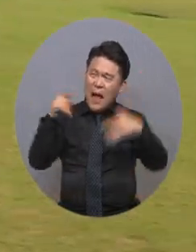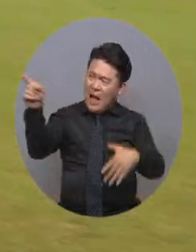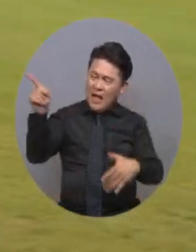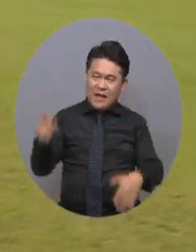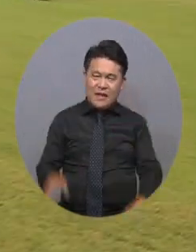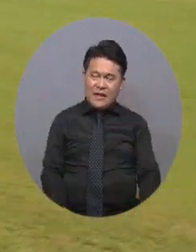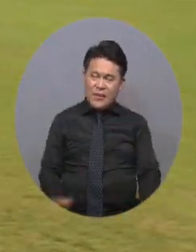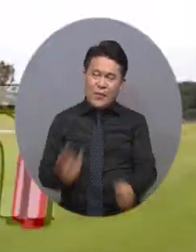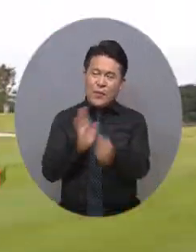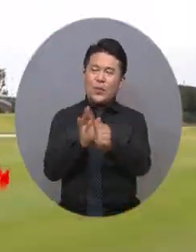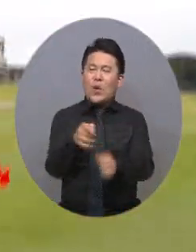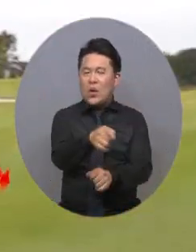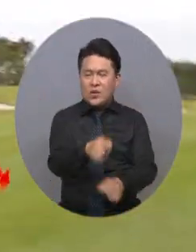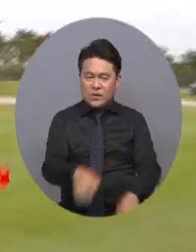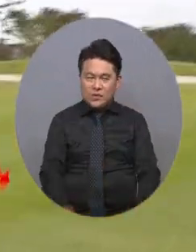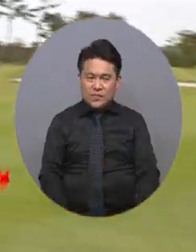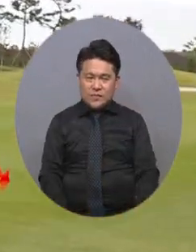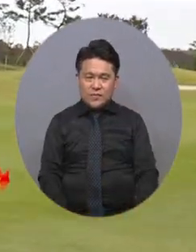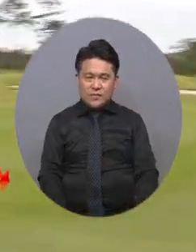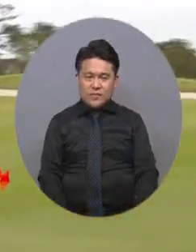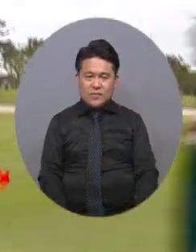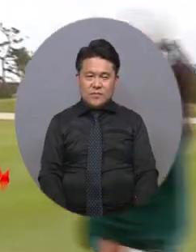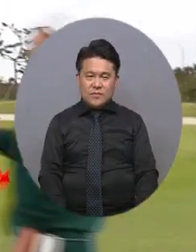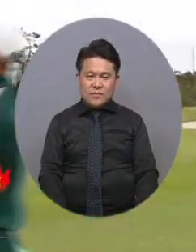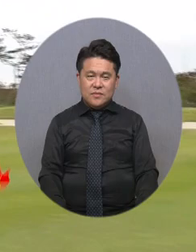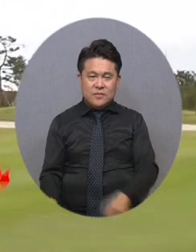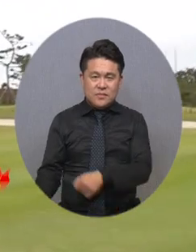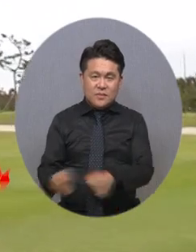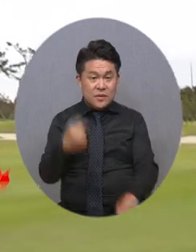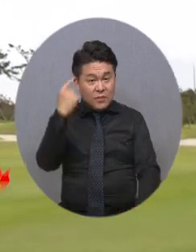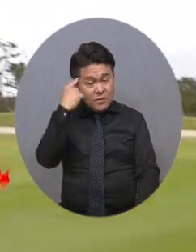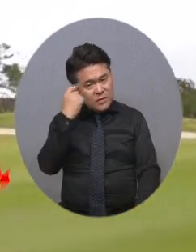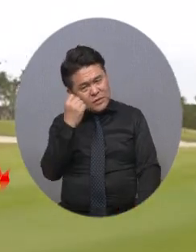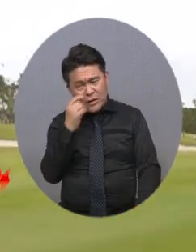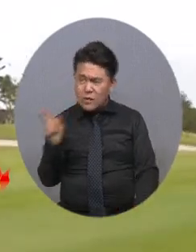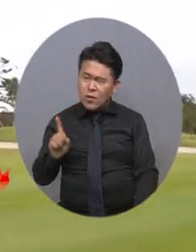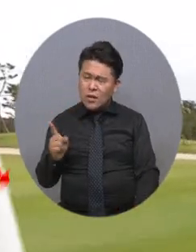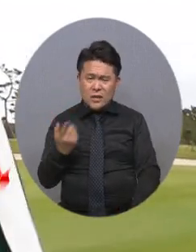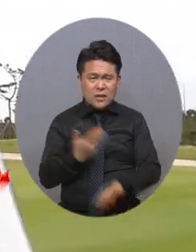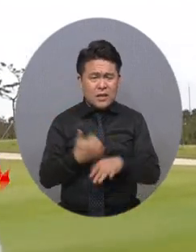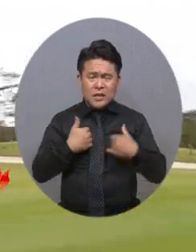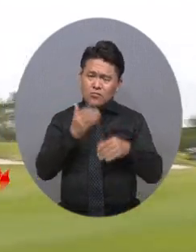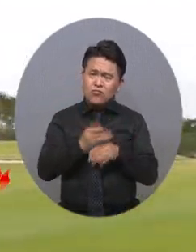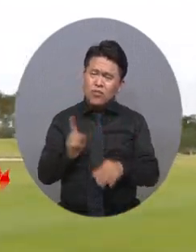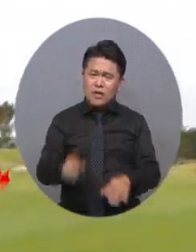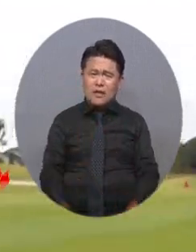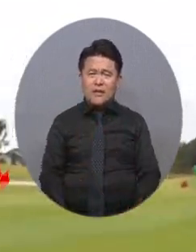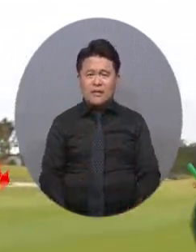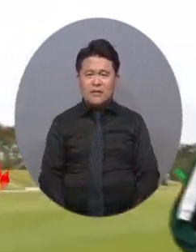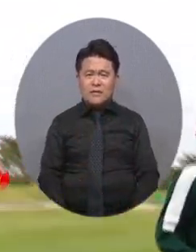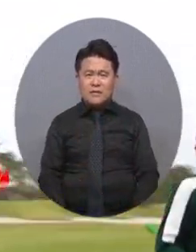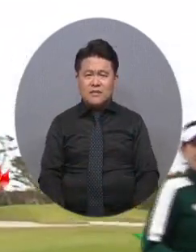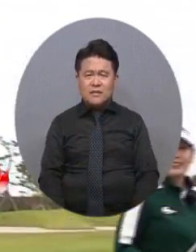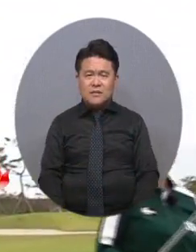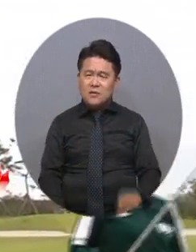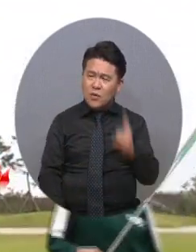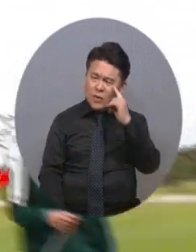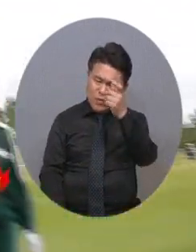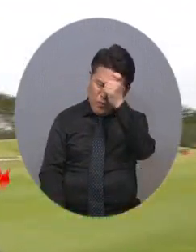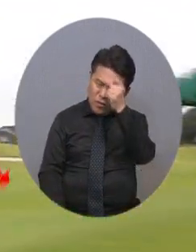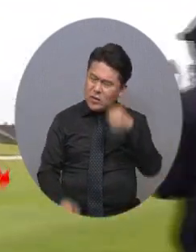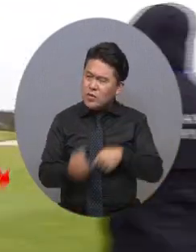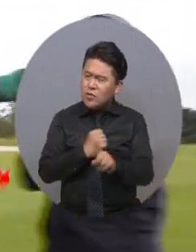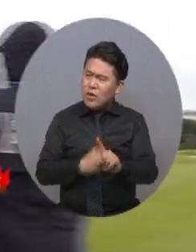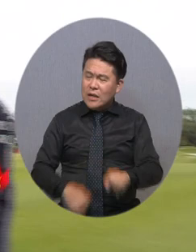뒷바람 불어가지고. 왜 자꾸 티샷을 하려고 그러는 건지. 뭐야, 엑스맨인가? 뭐 다른 게임을 하고 있는 것 같은데 왜 자꾸 티샷을 고집할까요?